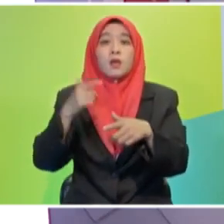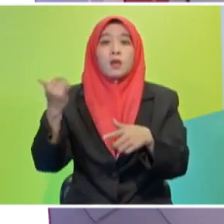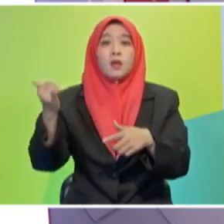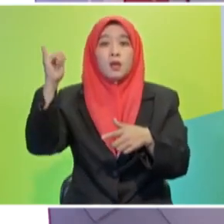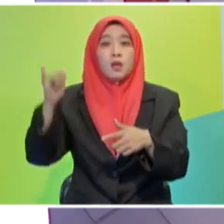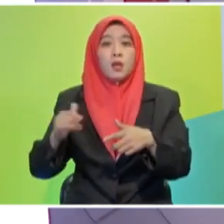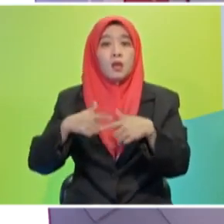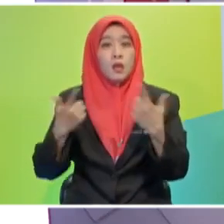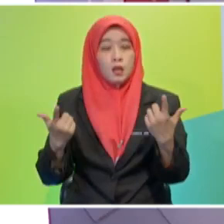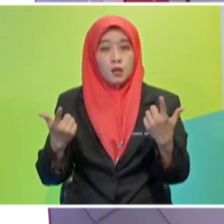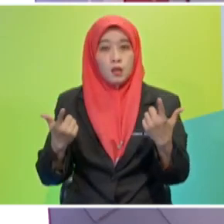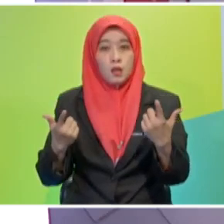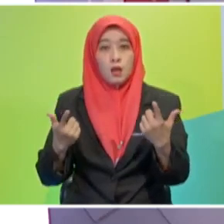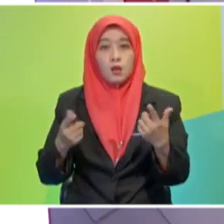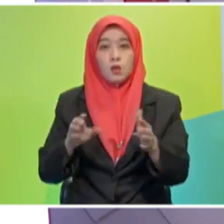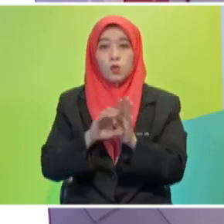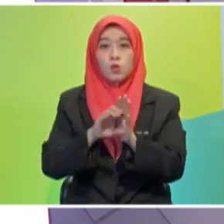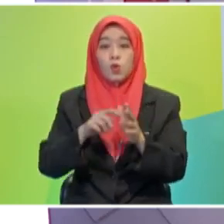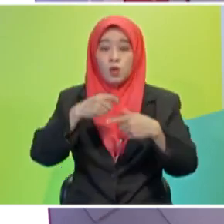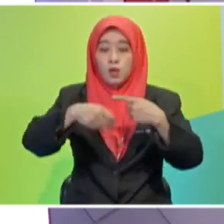sawat, tali sawat dia akan gabungkan dengan